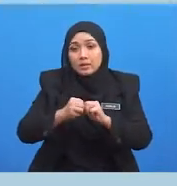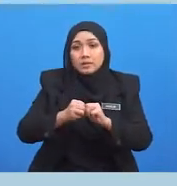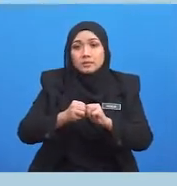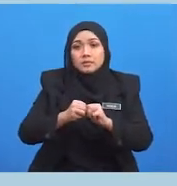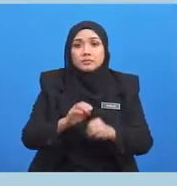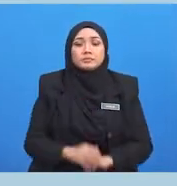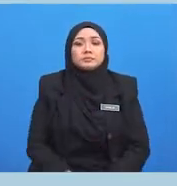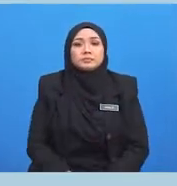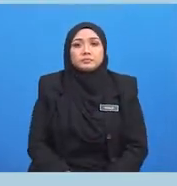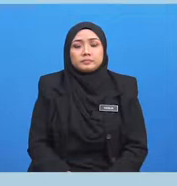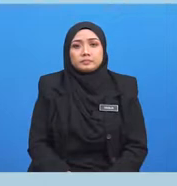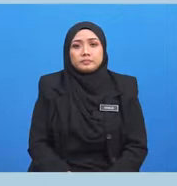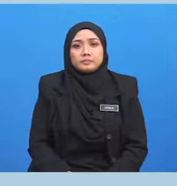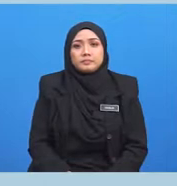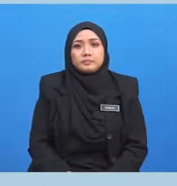yang dikaji.